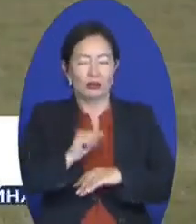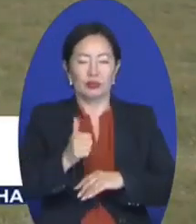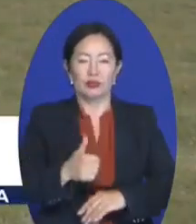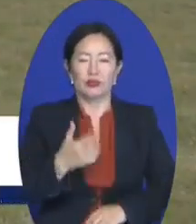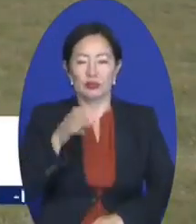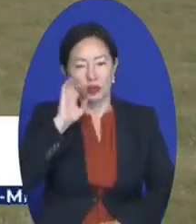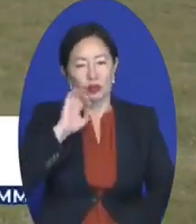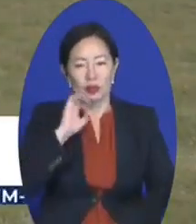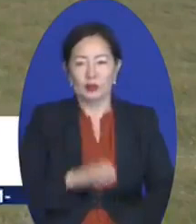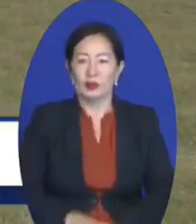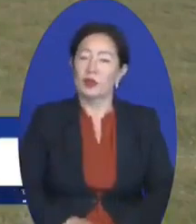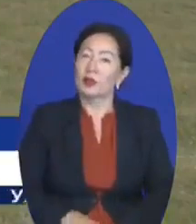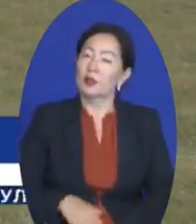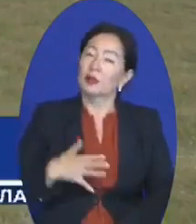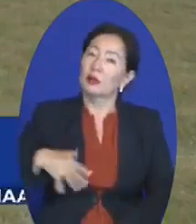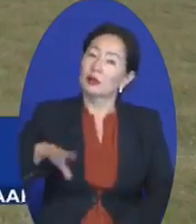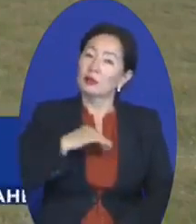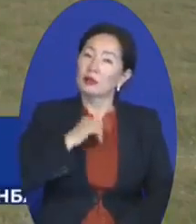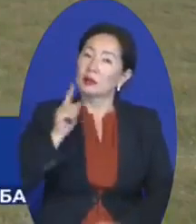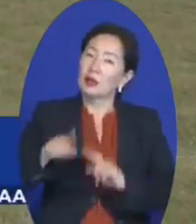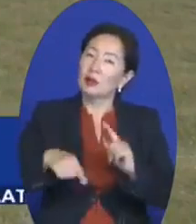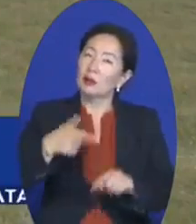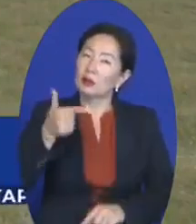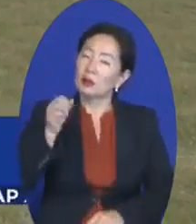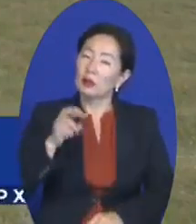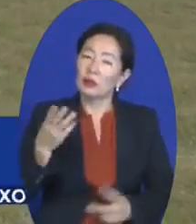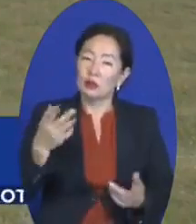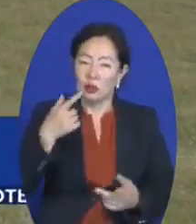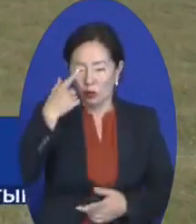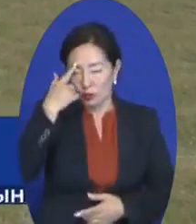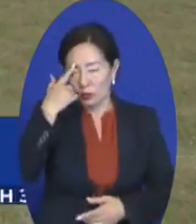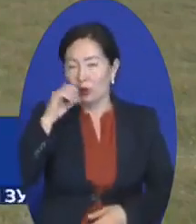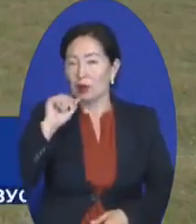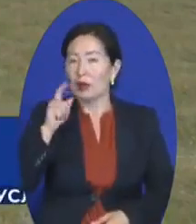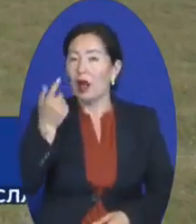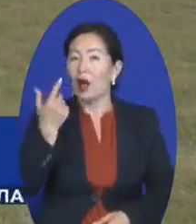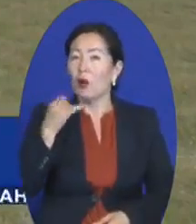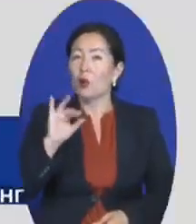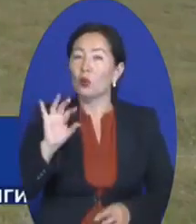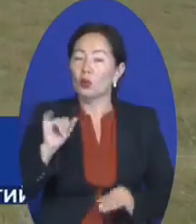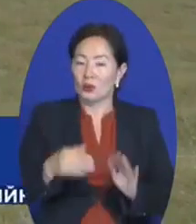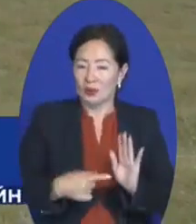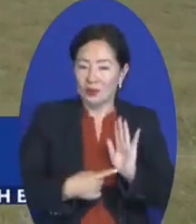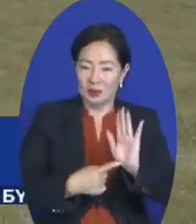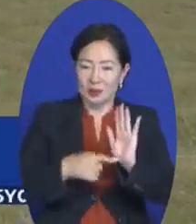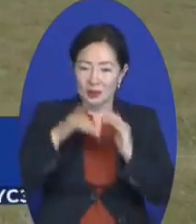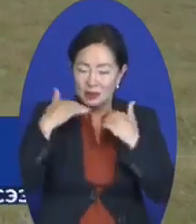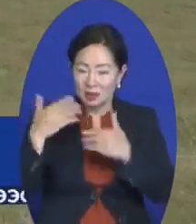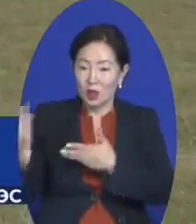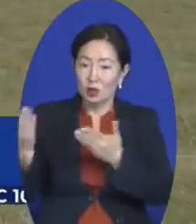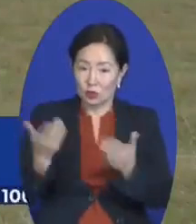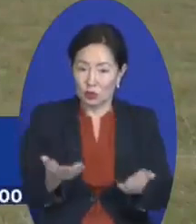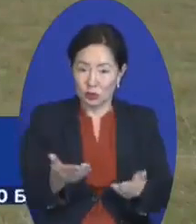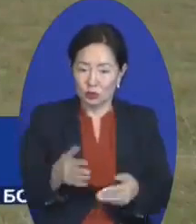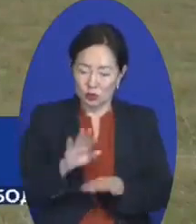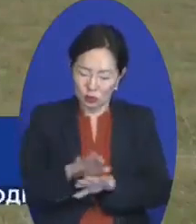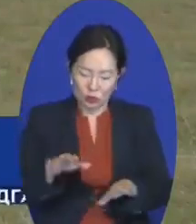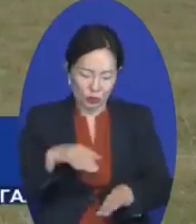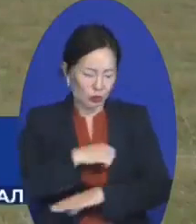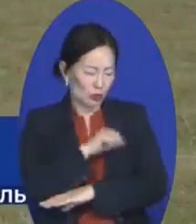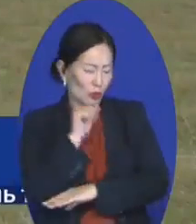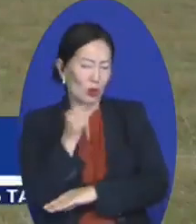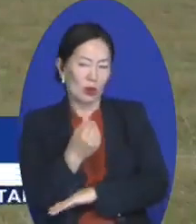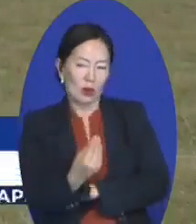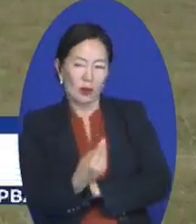бол одоо хамгийн гол нь бол Монгол ах уу гал зааж өгөх гэж авчирж ирсэн. Тэгээ хүүхдүүд маань бол айгүйх урамтай